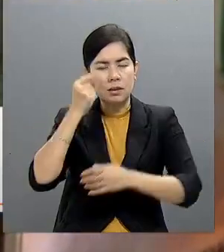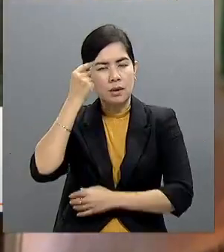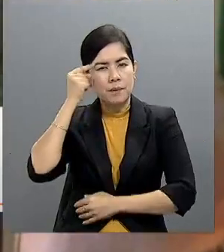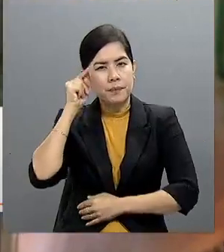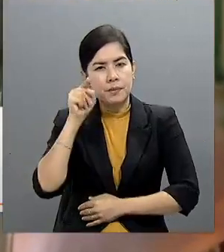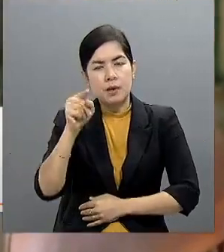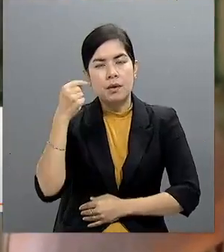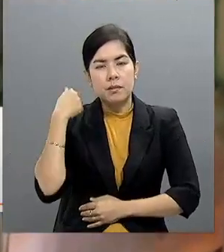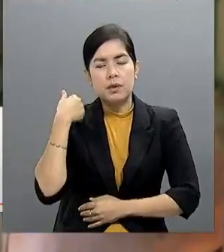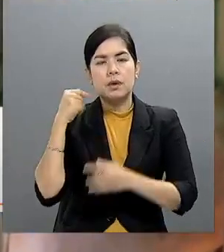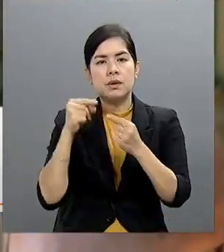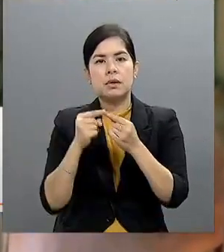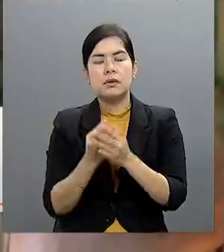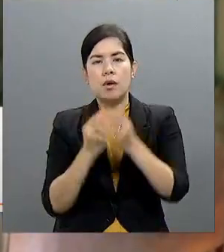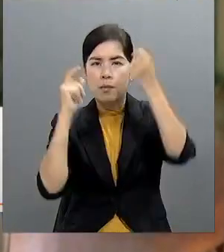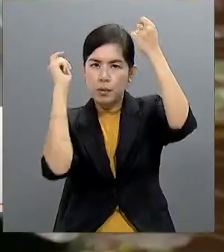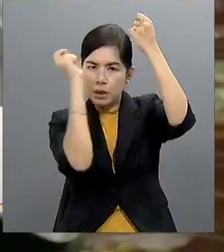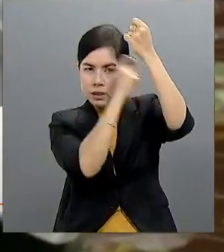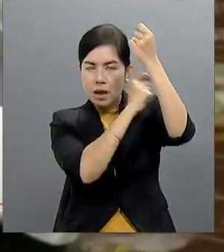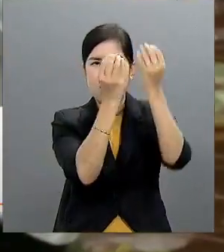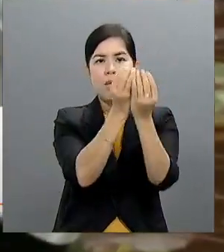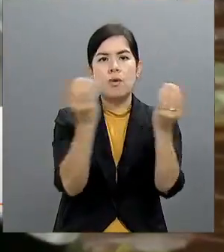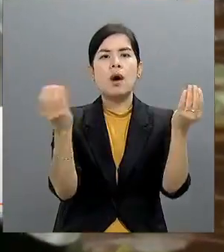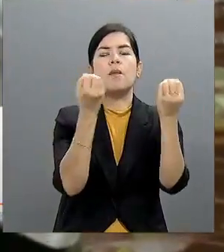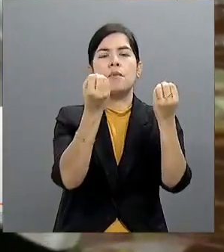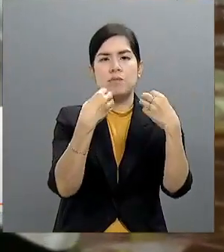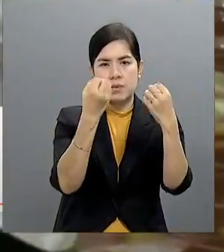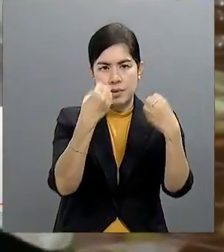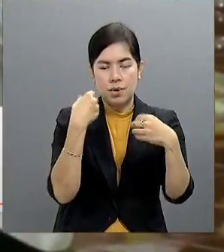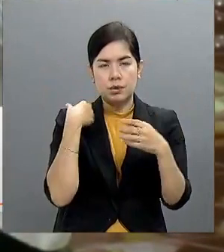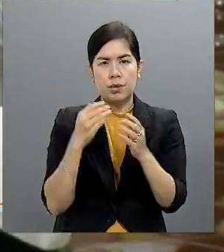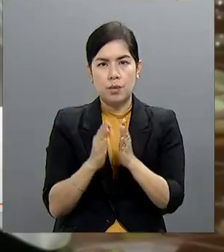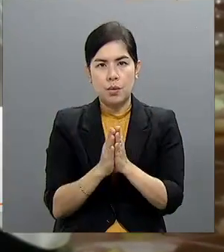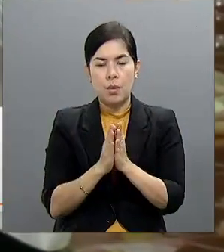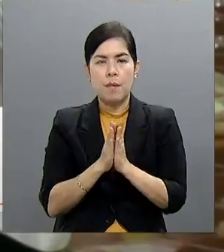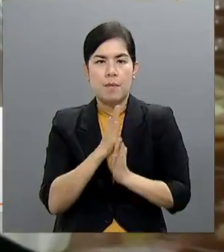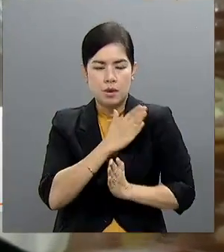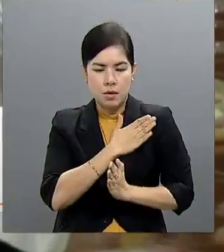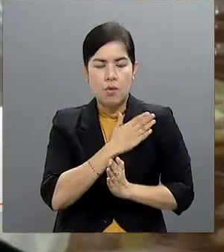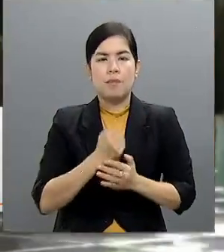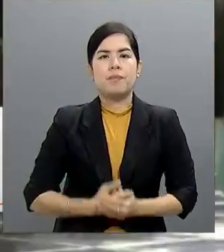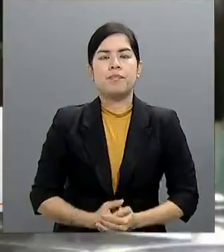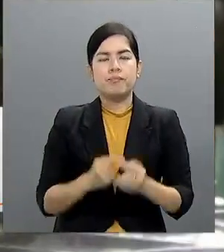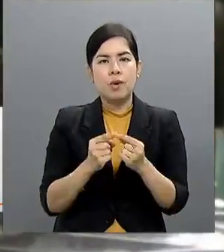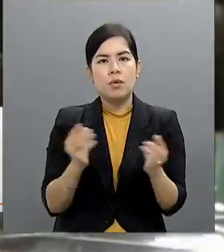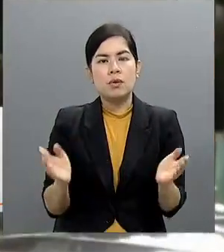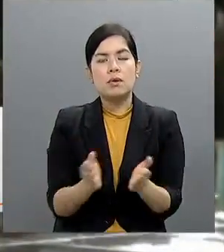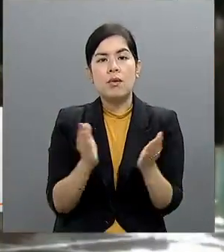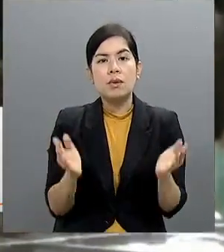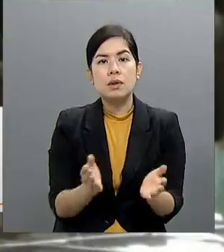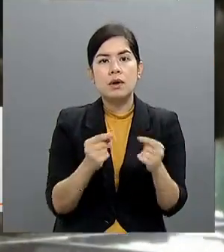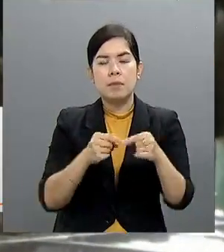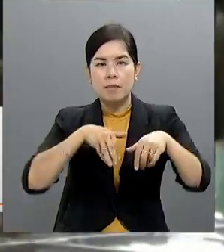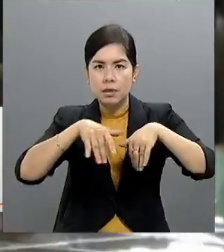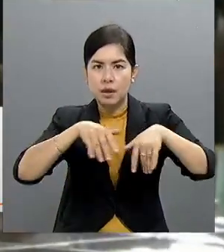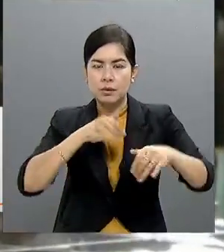าพระธรรมและพระสงฆ์นะคะแล้วก็ส่งเสริมให้พุทธศาสนิกชนได้เข้าวัดปฏิบัติธรรมค่ะมีส่วนร่วมกิจกรรมส่งเสริม